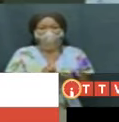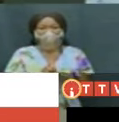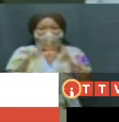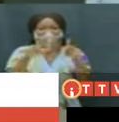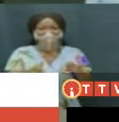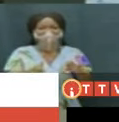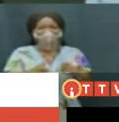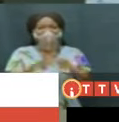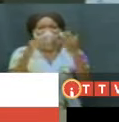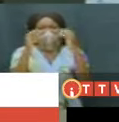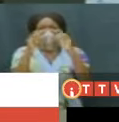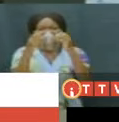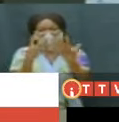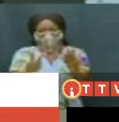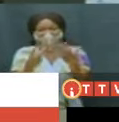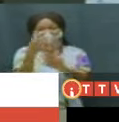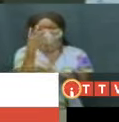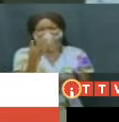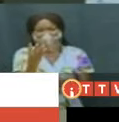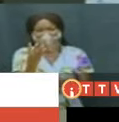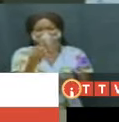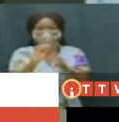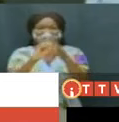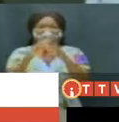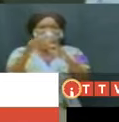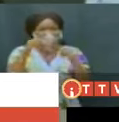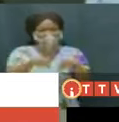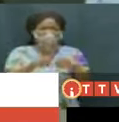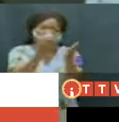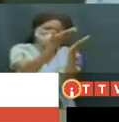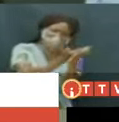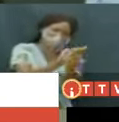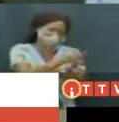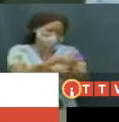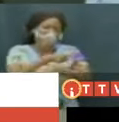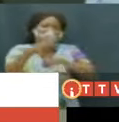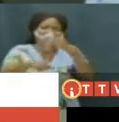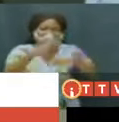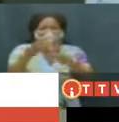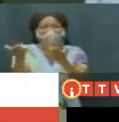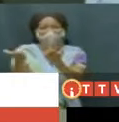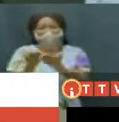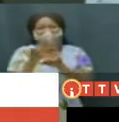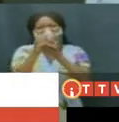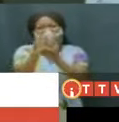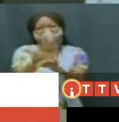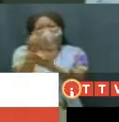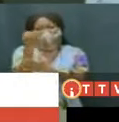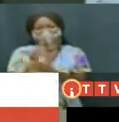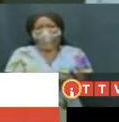74 anzathu ali mchipatalabe kulandira chithandizo cha mankhwala amenewa